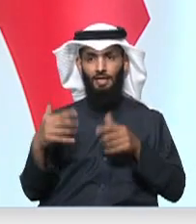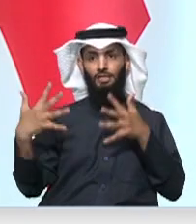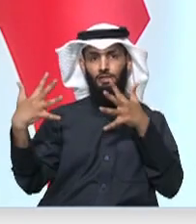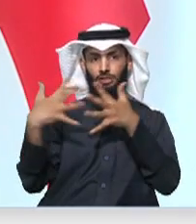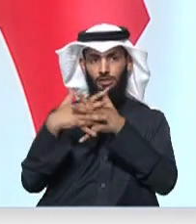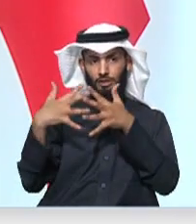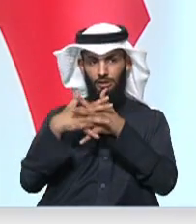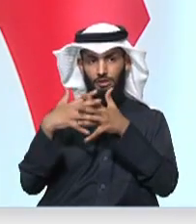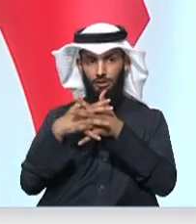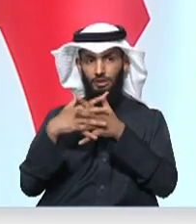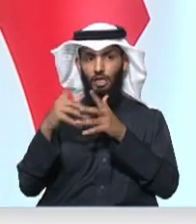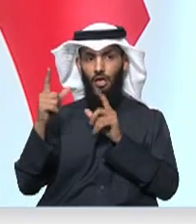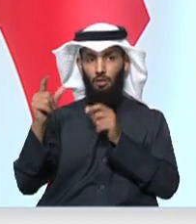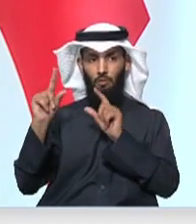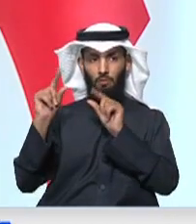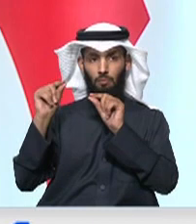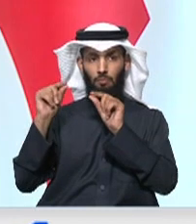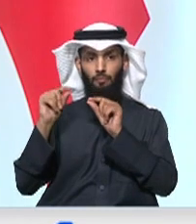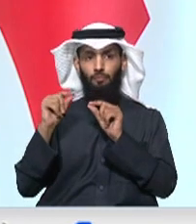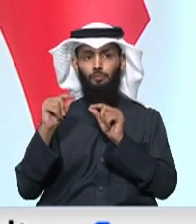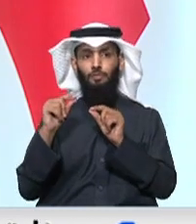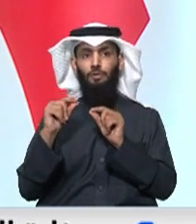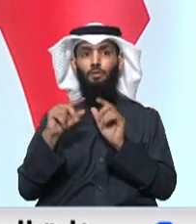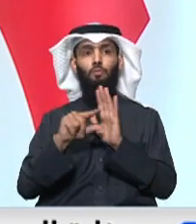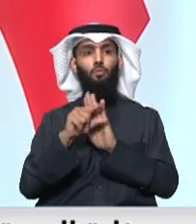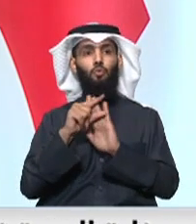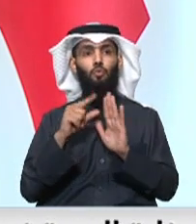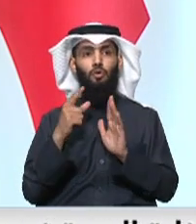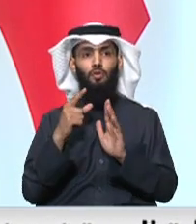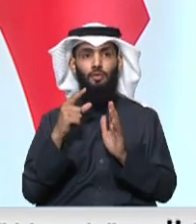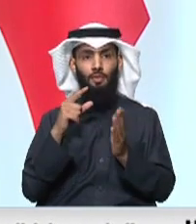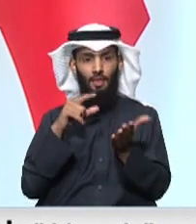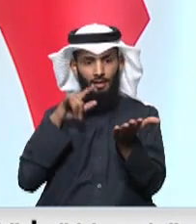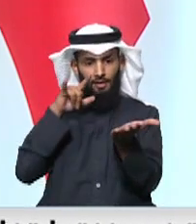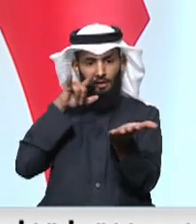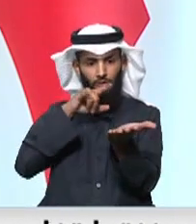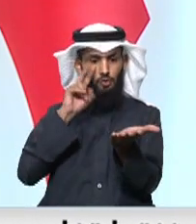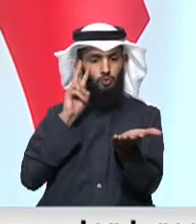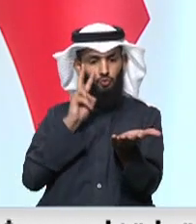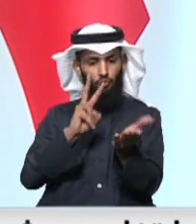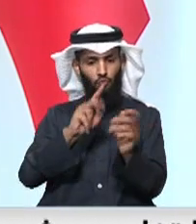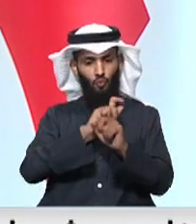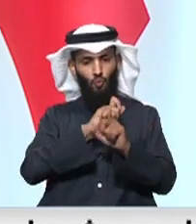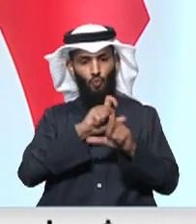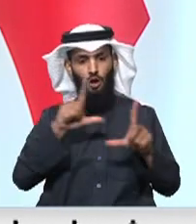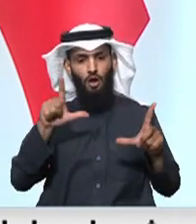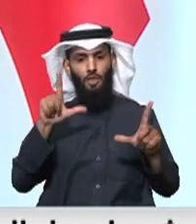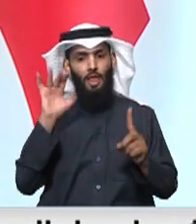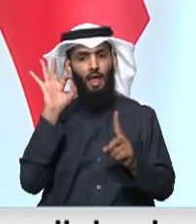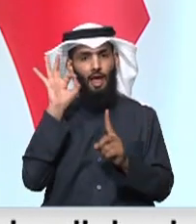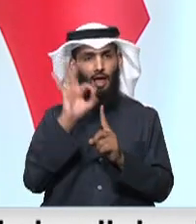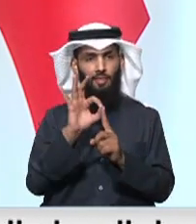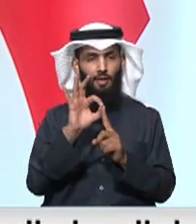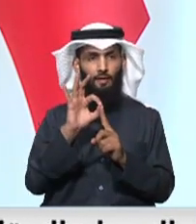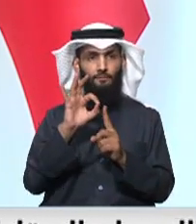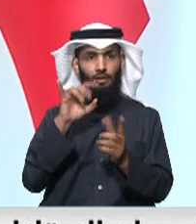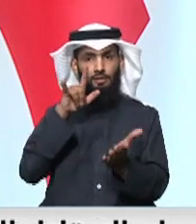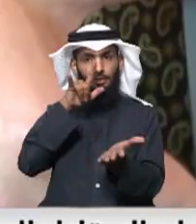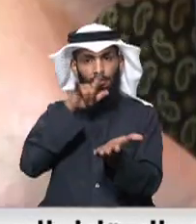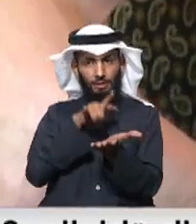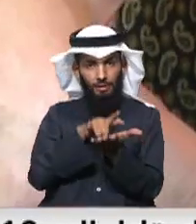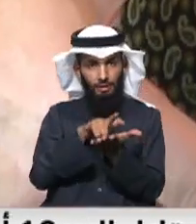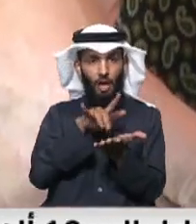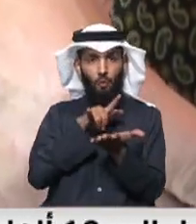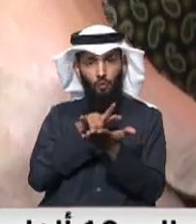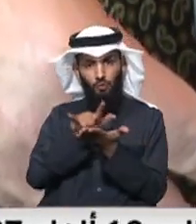شركة فنلندية هو عبارة عن مراقبة سطحية للمدارج، وهو من أهم الأنظمة لسلامة الملاحة الجوية في مطار الكويت